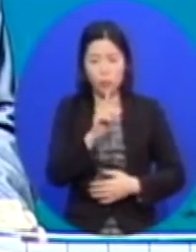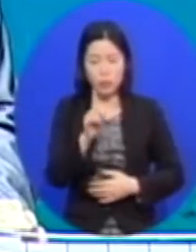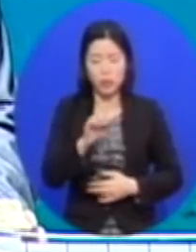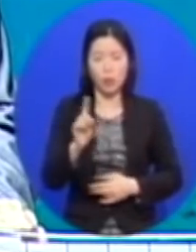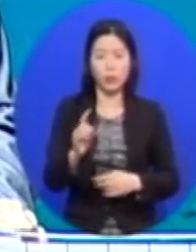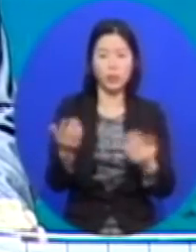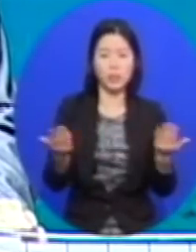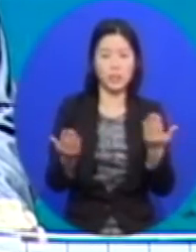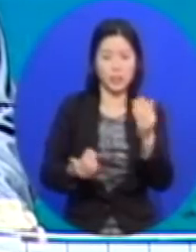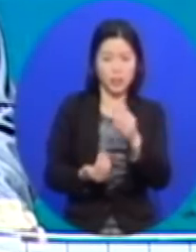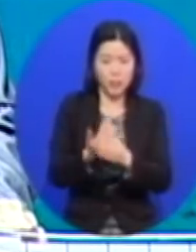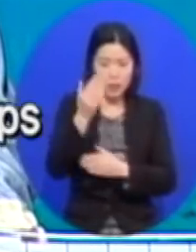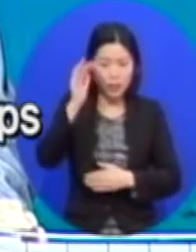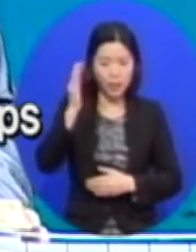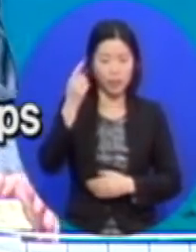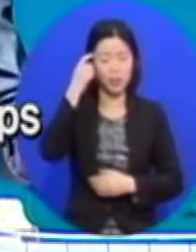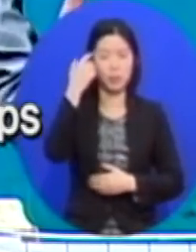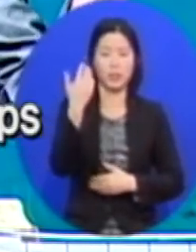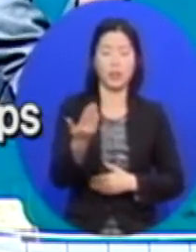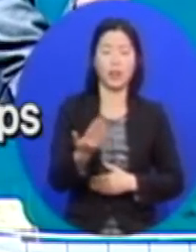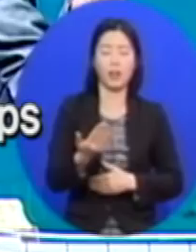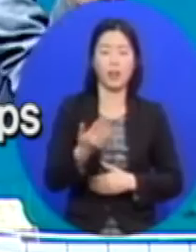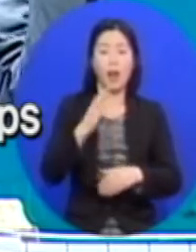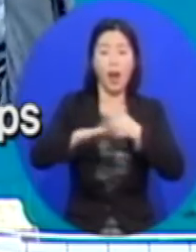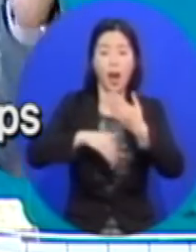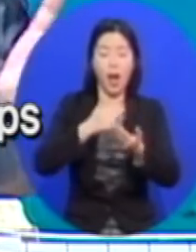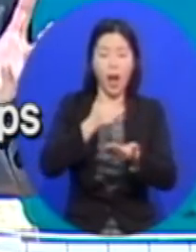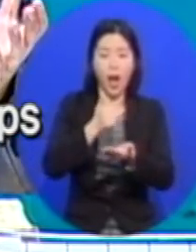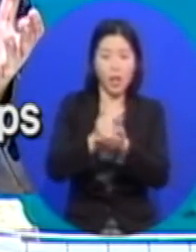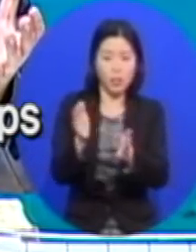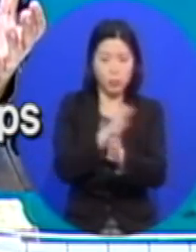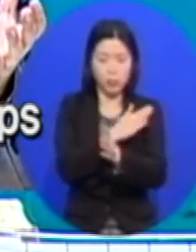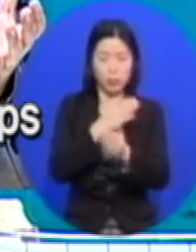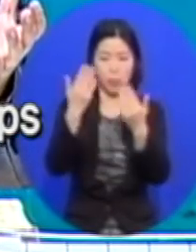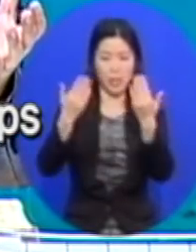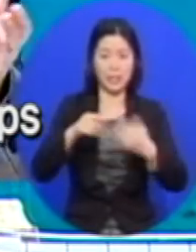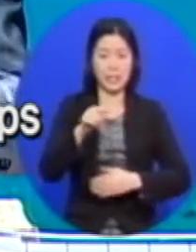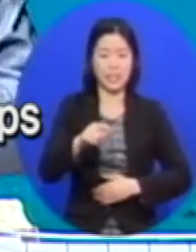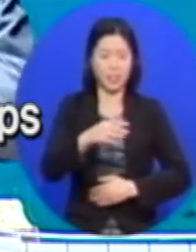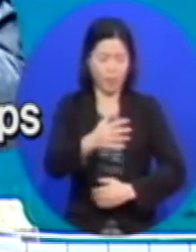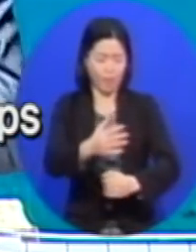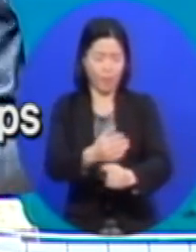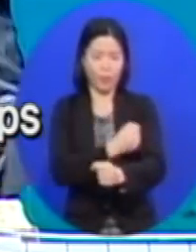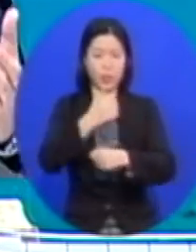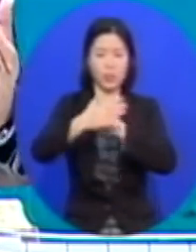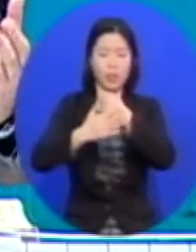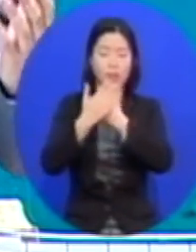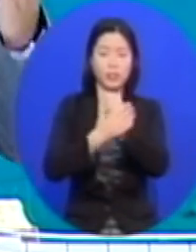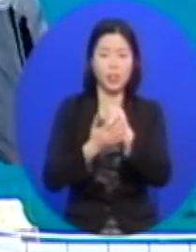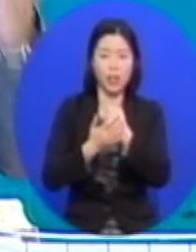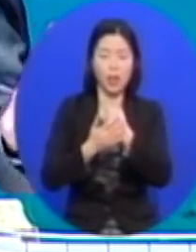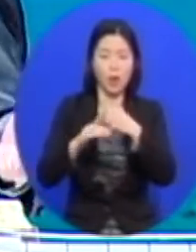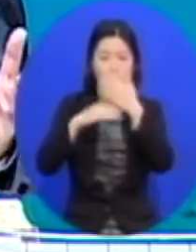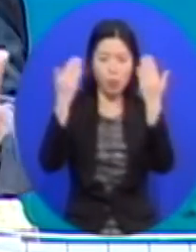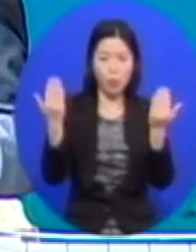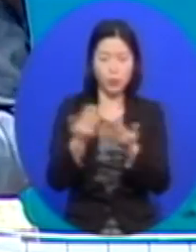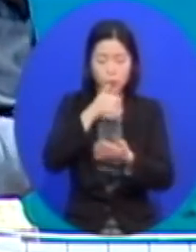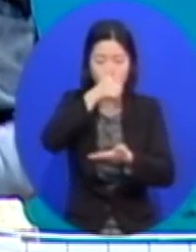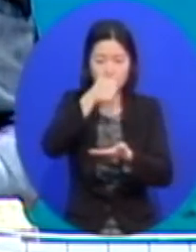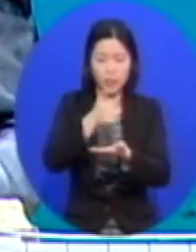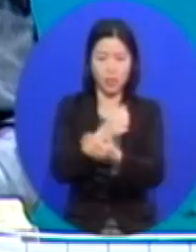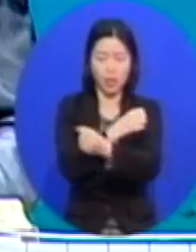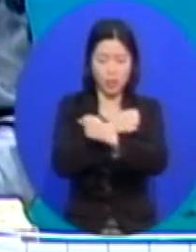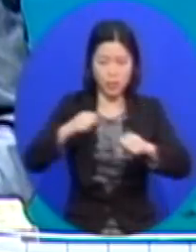이런 일이 벌어진 아요 하나님으로부터 받은 이 엄청난 은혜 우리 모든 죄가 사함 받는 이런 의미를